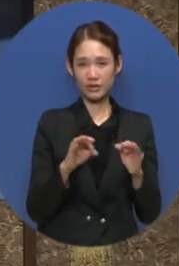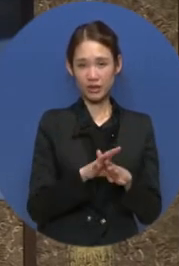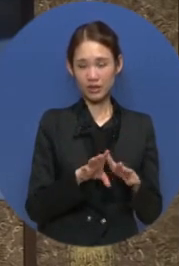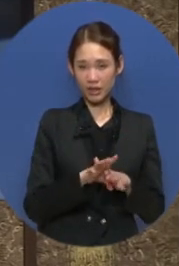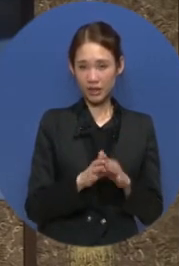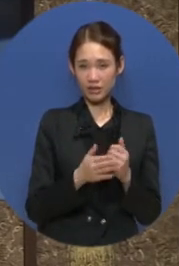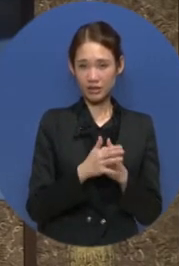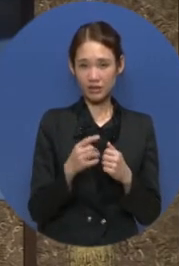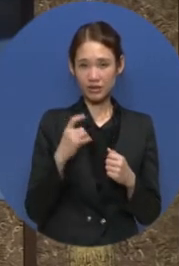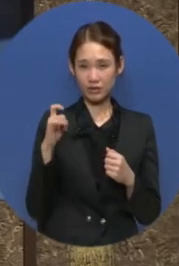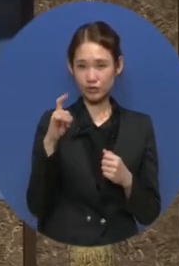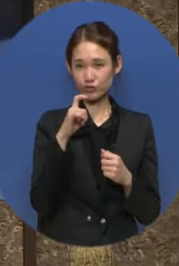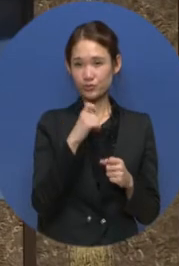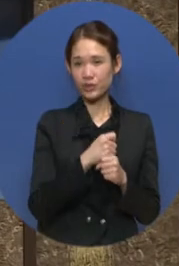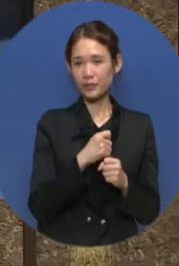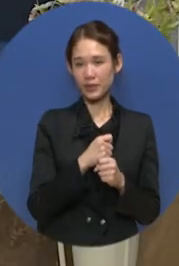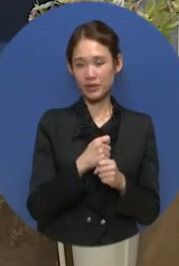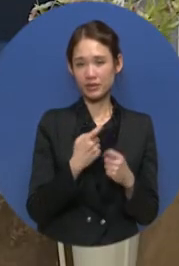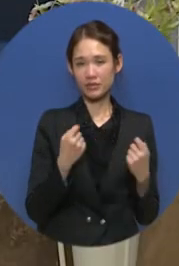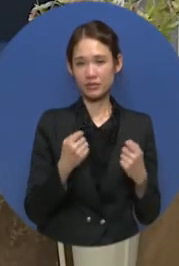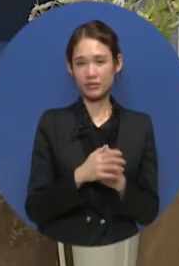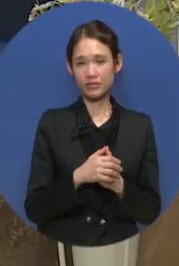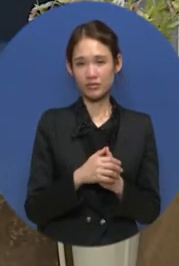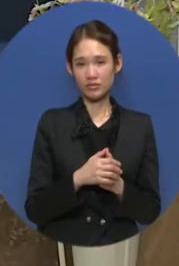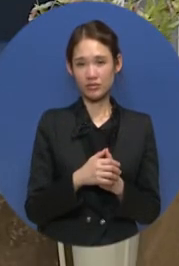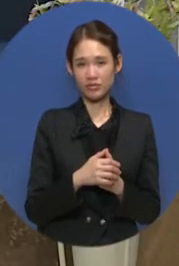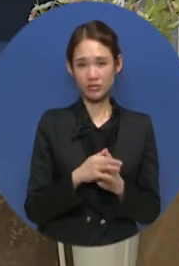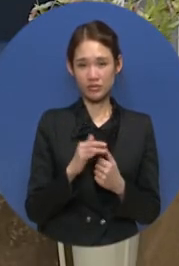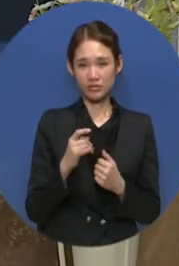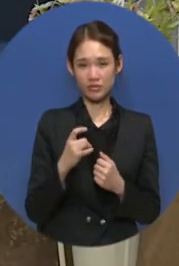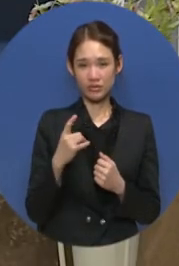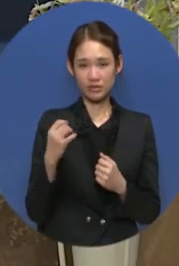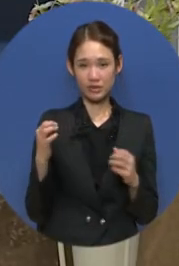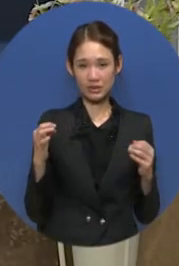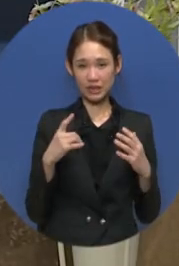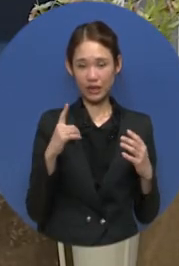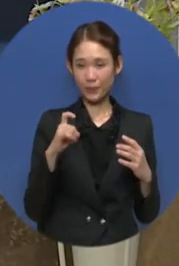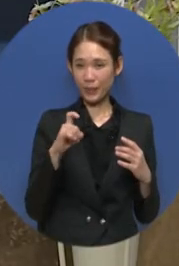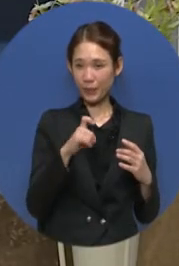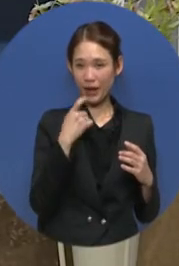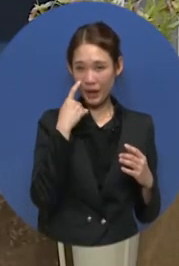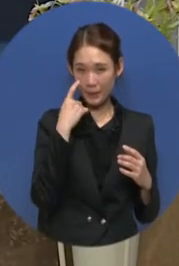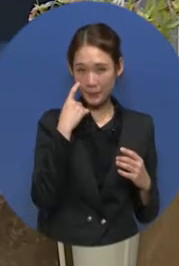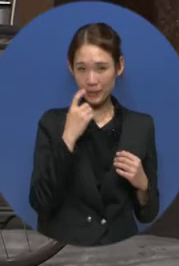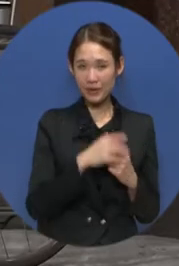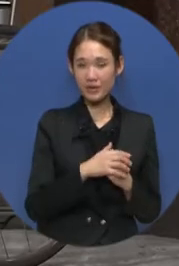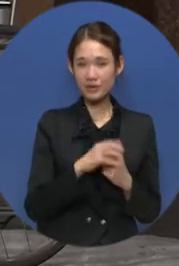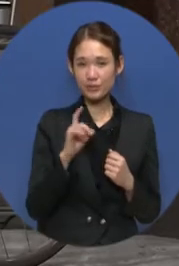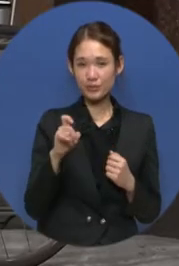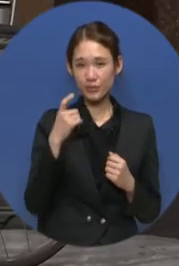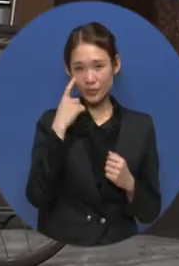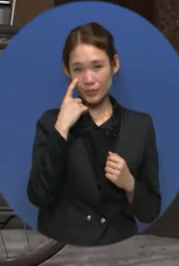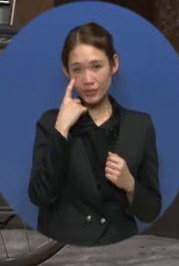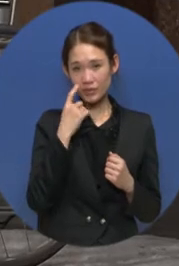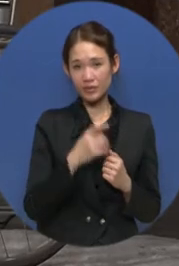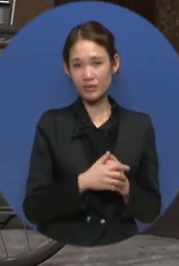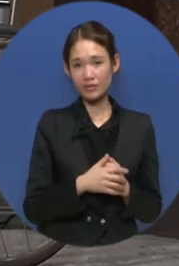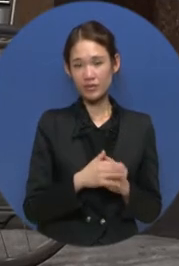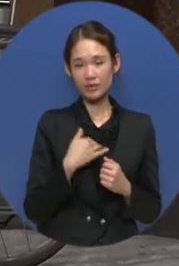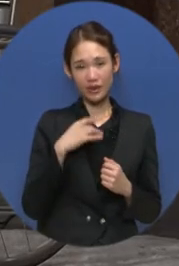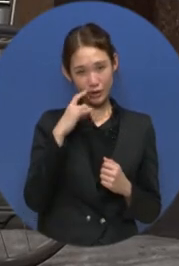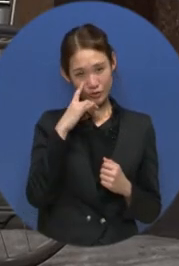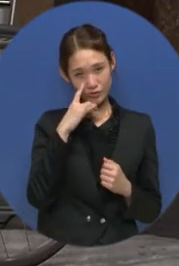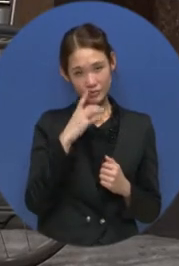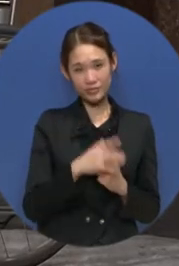스프레이를 저희가 만들고 있고요. 혹시 스프레이 잠깐 이렇게 뿌려 보실 수 있나요? 네, 뿌려 보시죠. 뿌려 보시죠. 제가